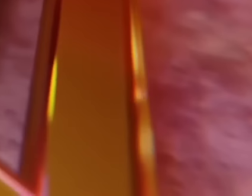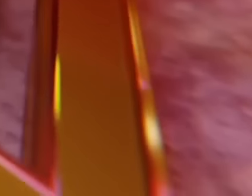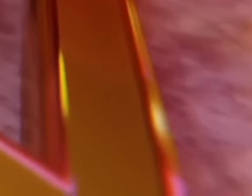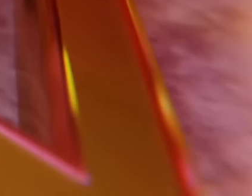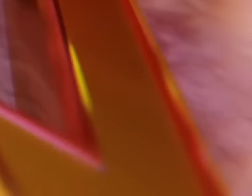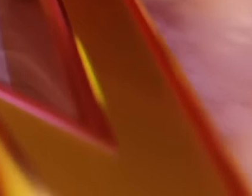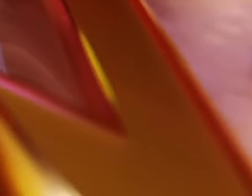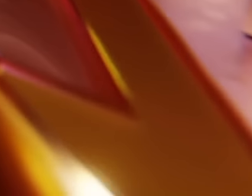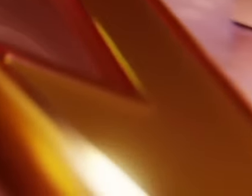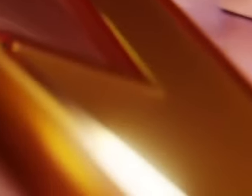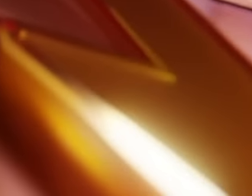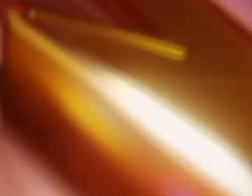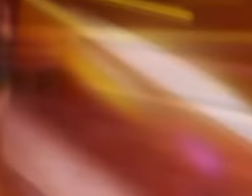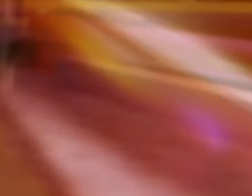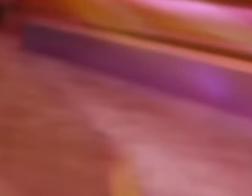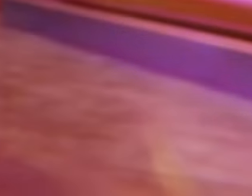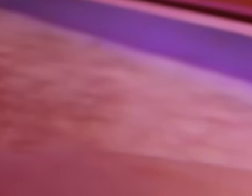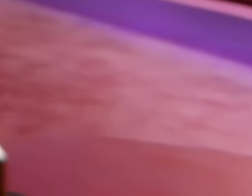حجتين يا